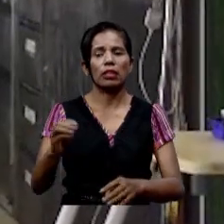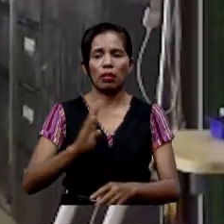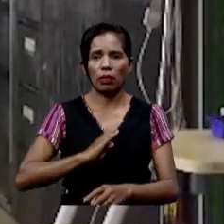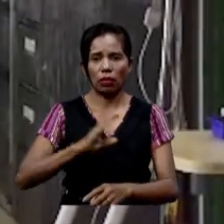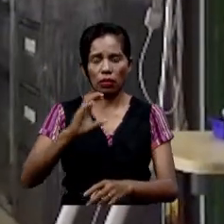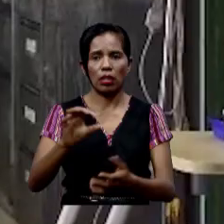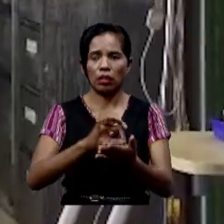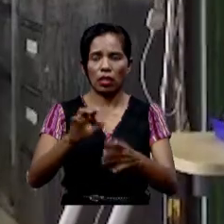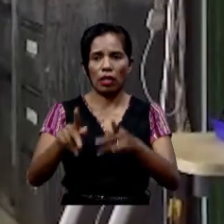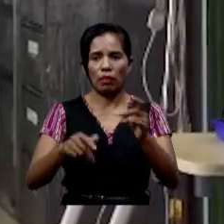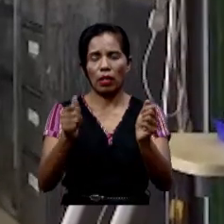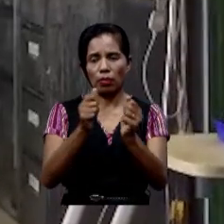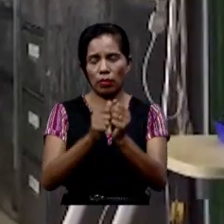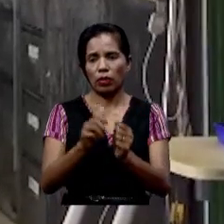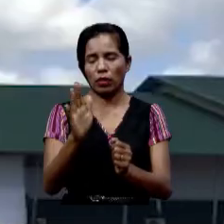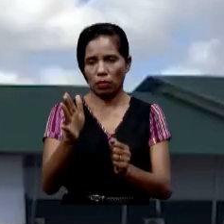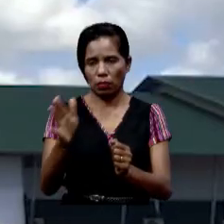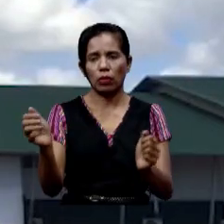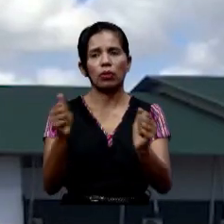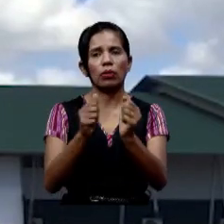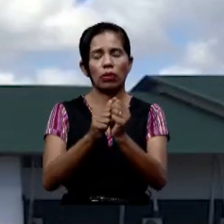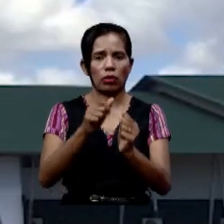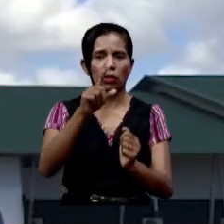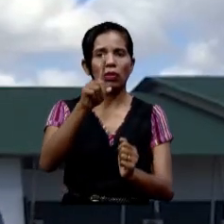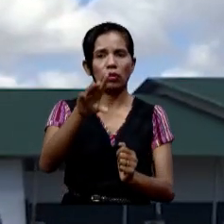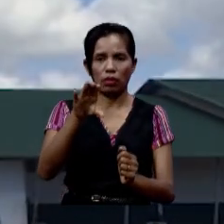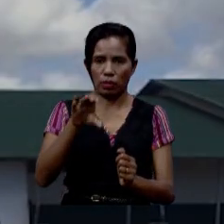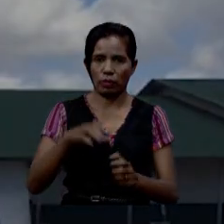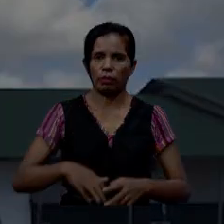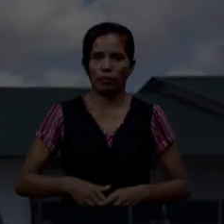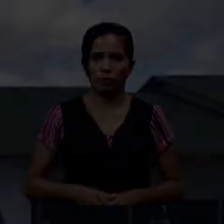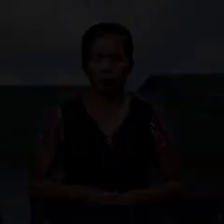resiste o paciente na Inlimanulu, Toatus Idam. Feliciano Venanço Belo, Gemen.